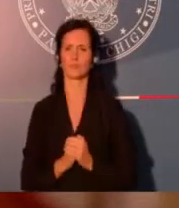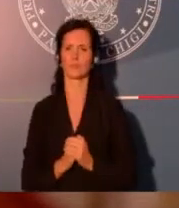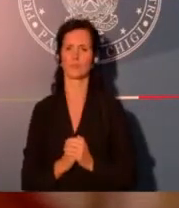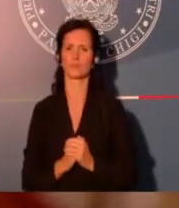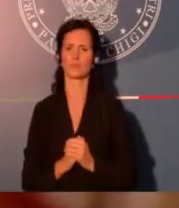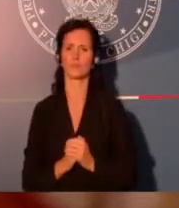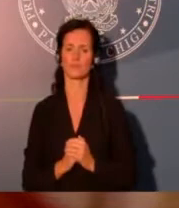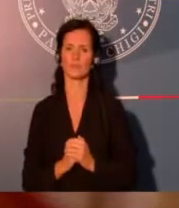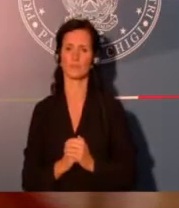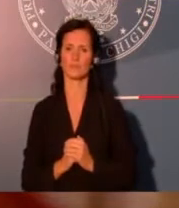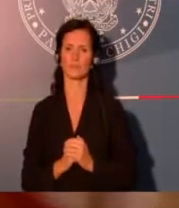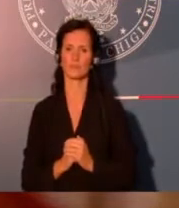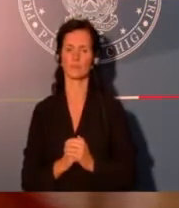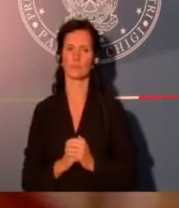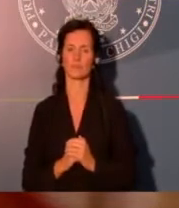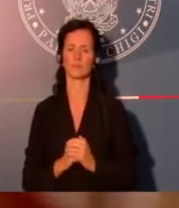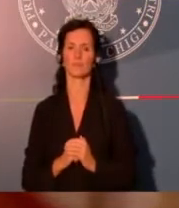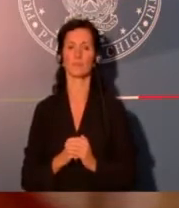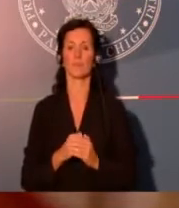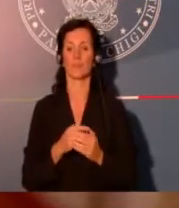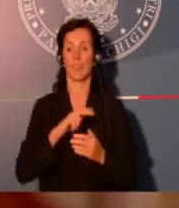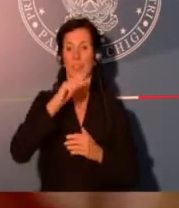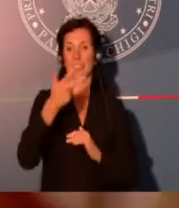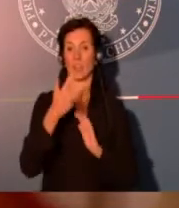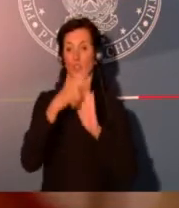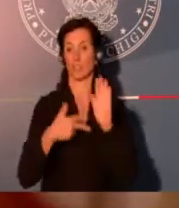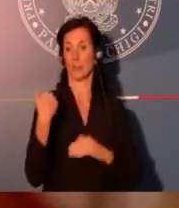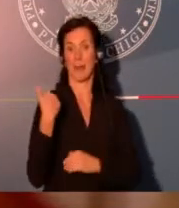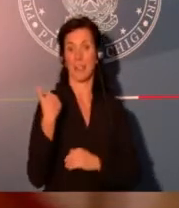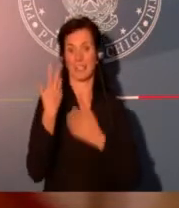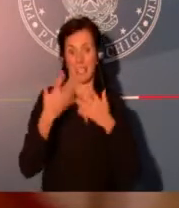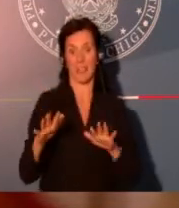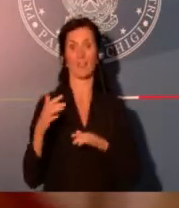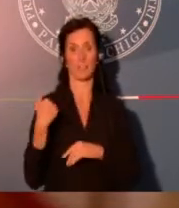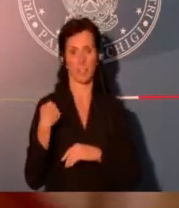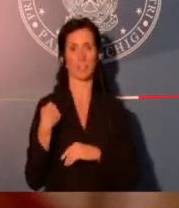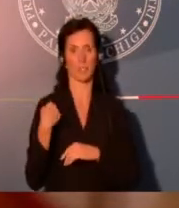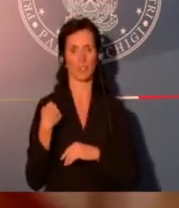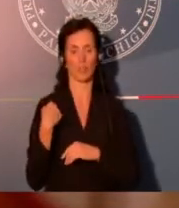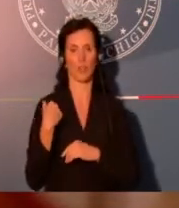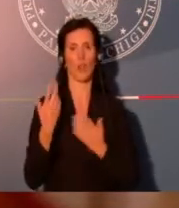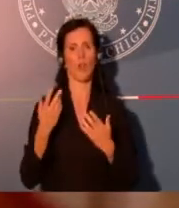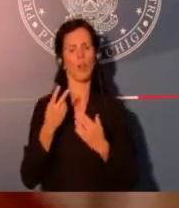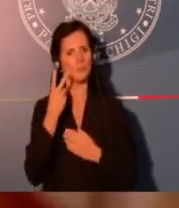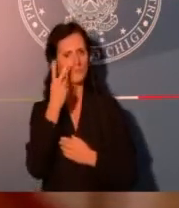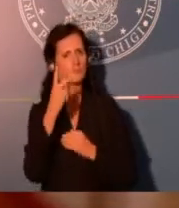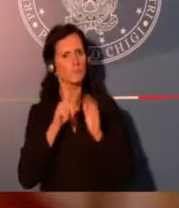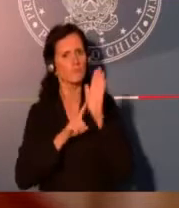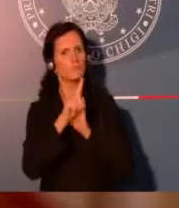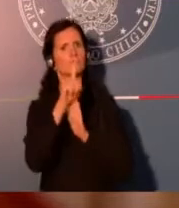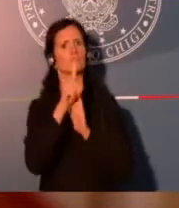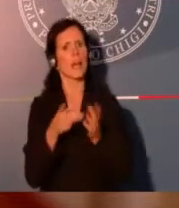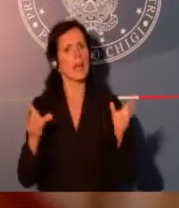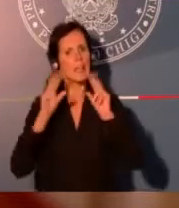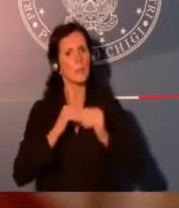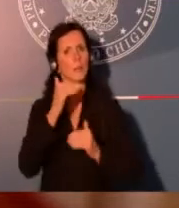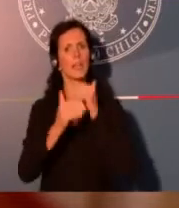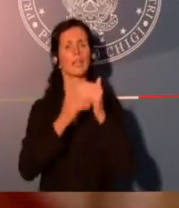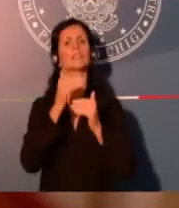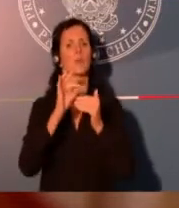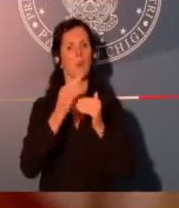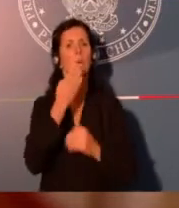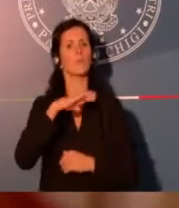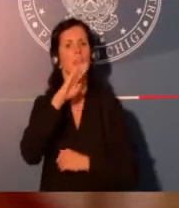Peraltro, il terzo trimestre che si è appena concluso segnala una ripresa vigorosa a beneficio del nostro